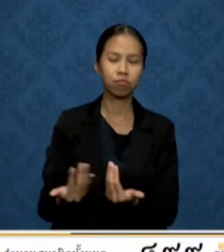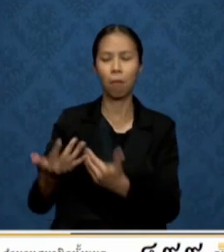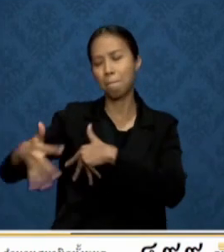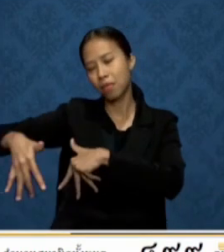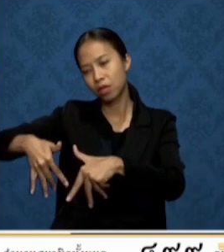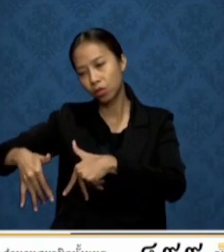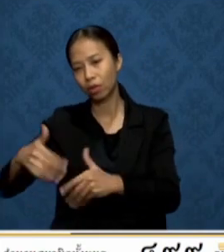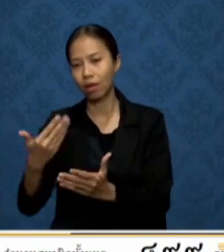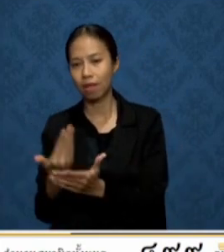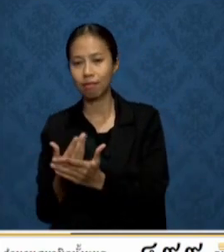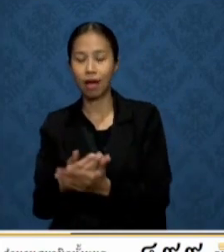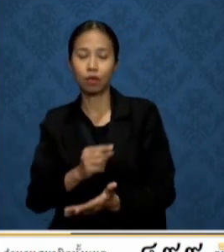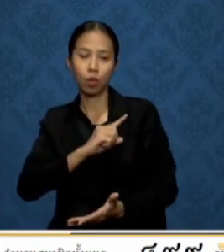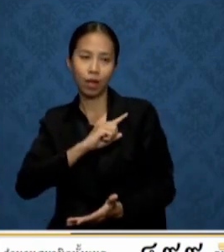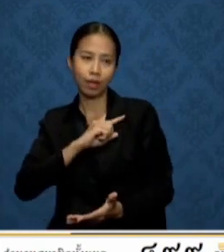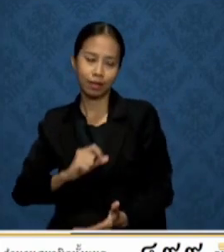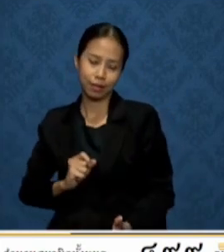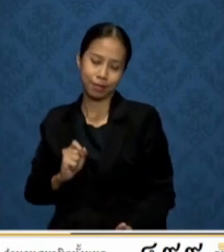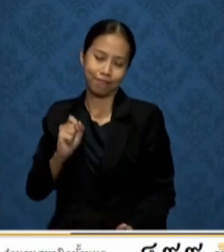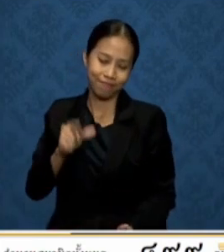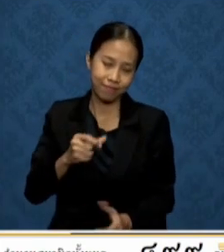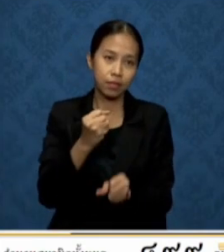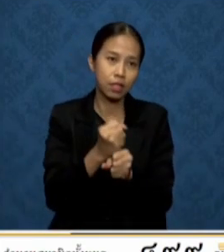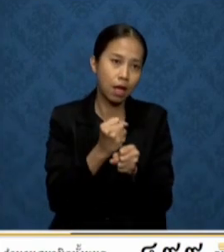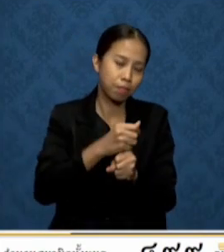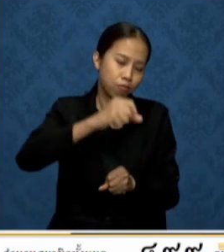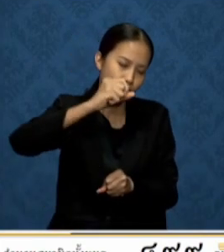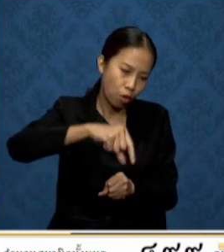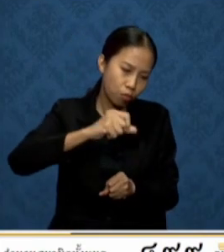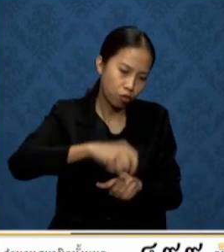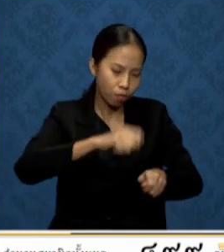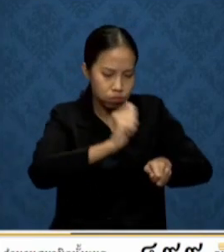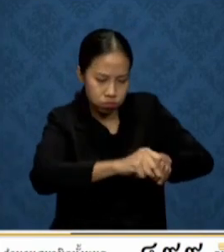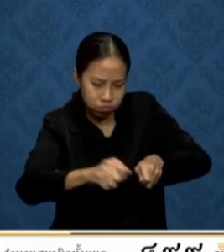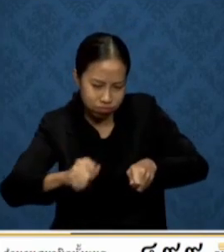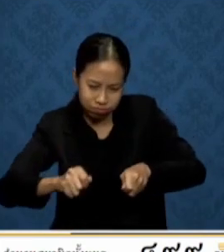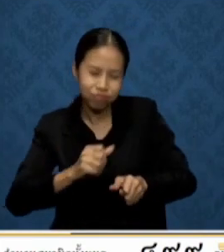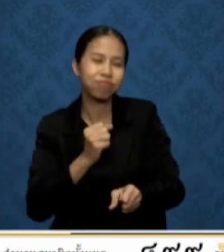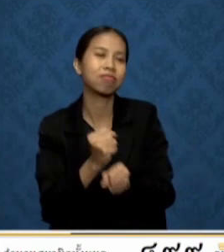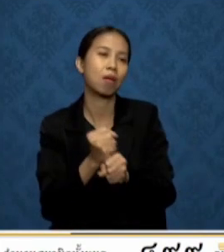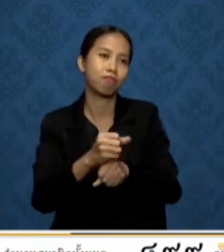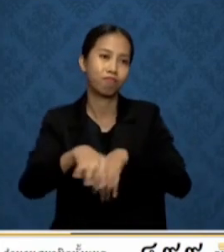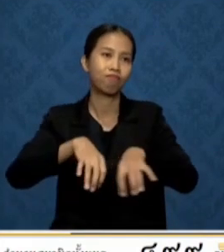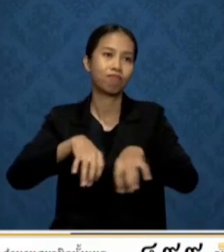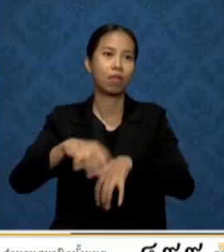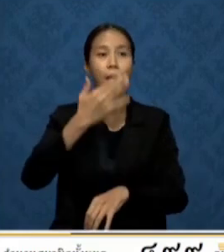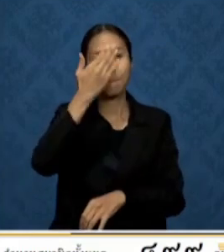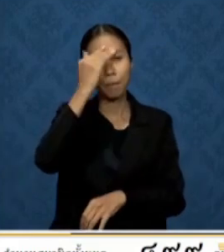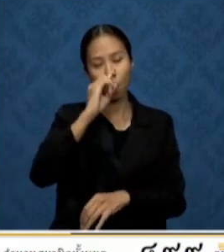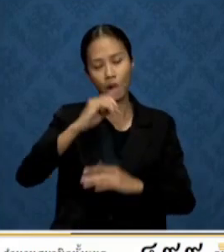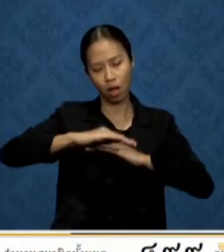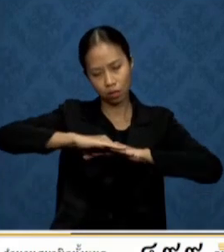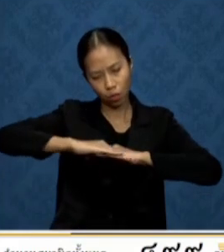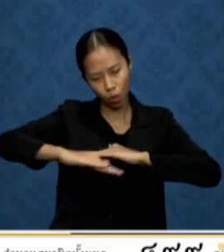ชนรวบรวมเงินส่นตัวซื้อวสดุซ่มแซมเพื่อบนเทาไปก่อนเนื่องจากสนุดกลาว